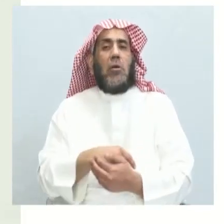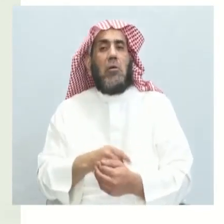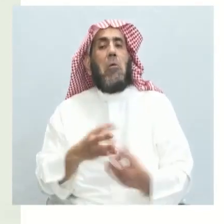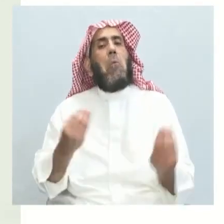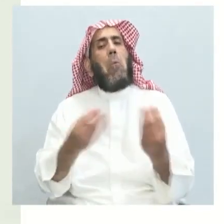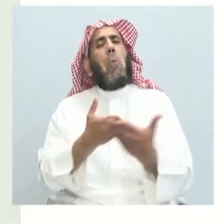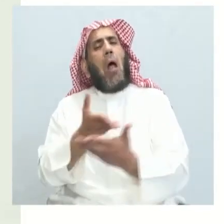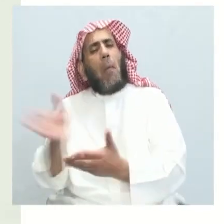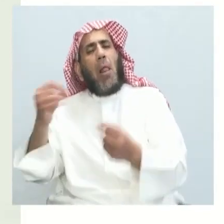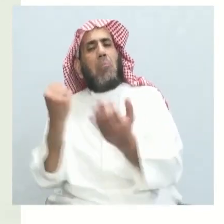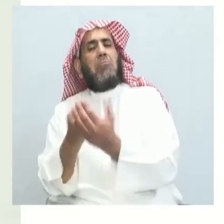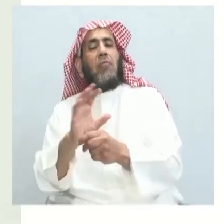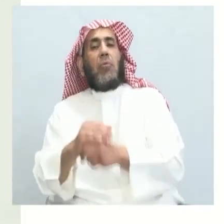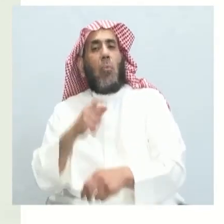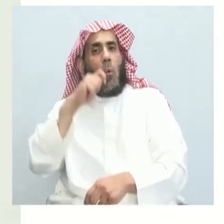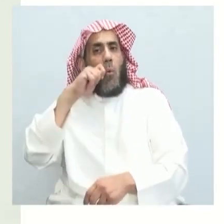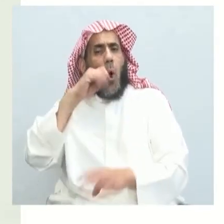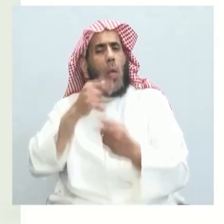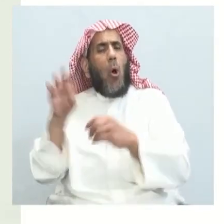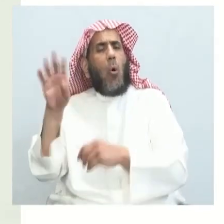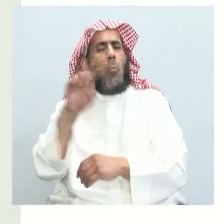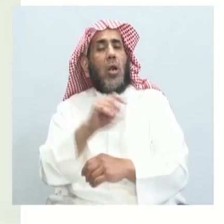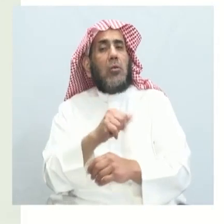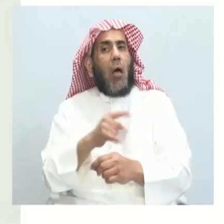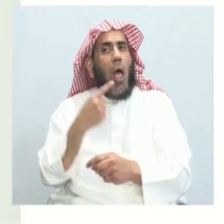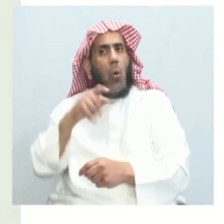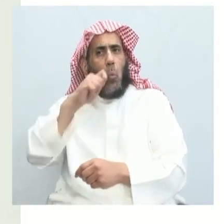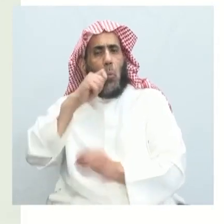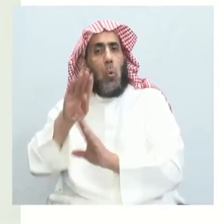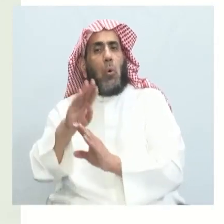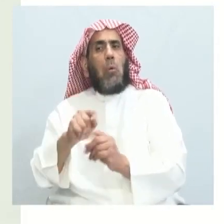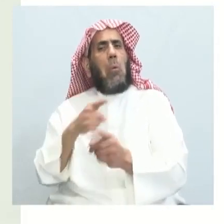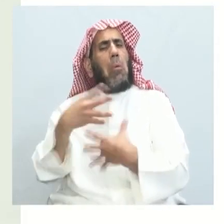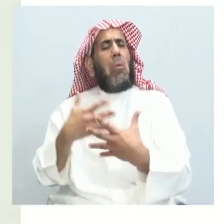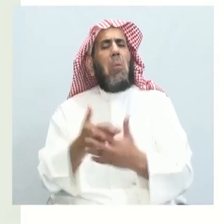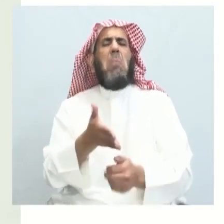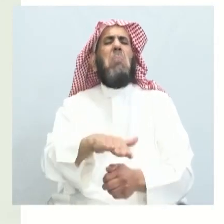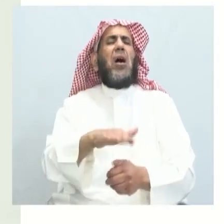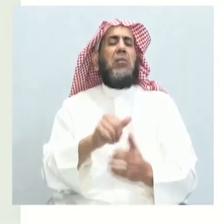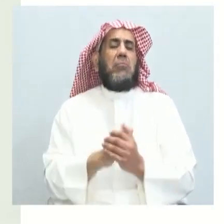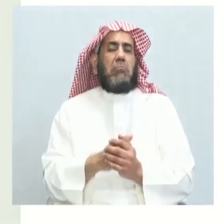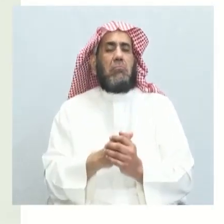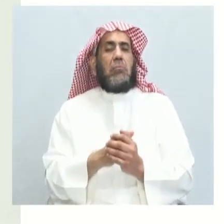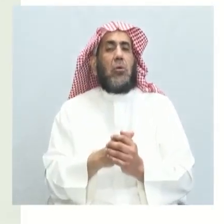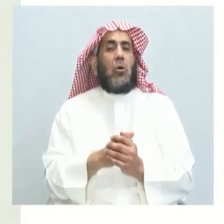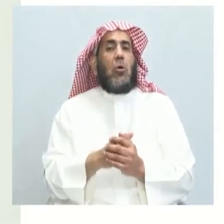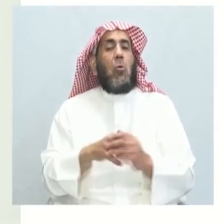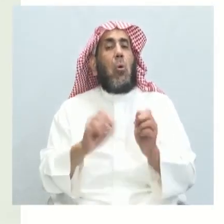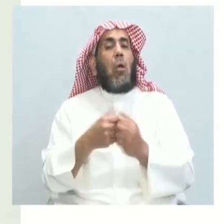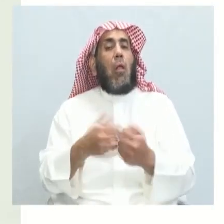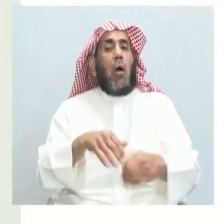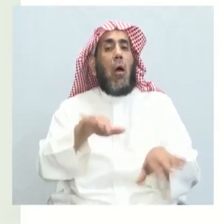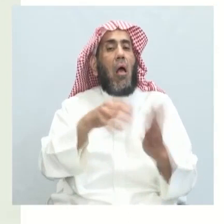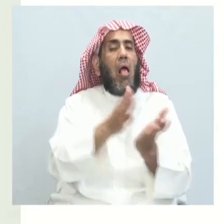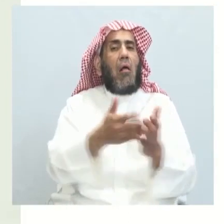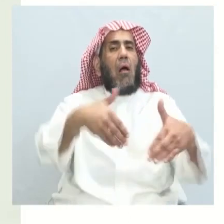بها فكتم اخوه المرقش عنه ذلك وادعوا انها ماتت وصنعوا لها